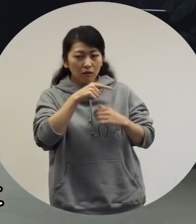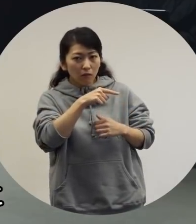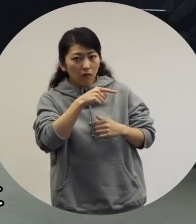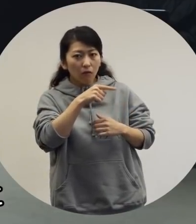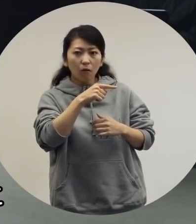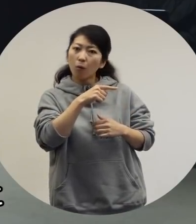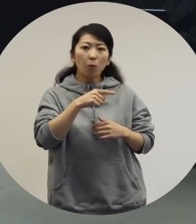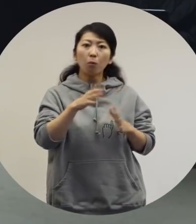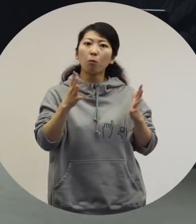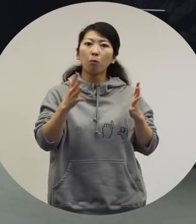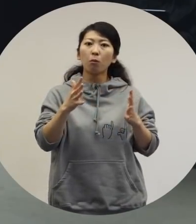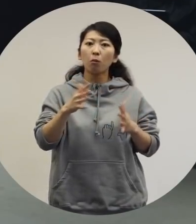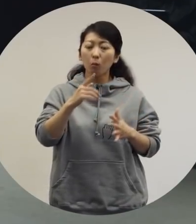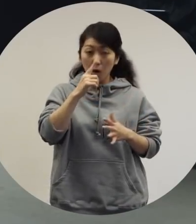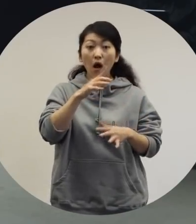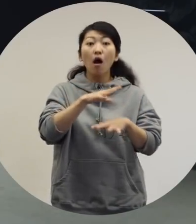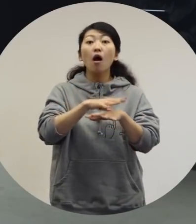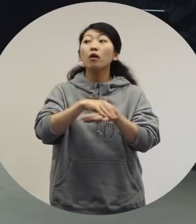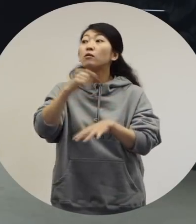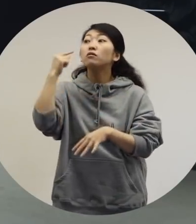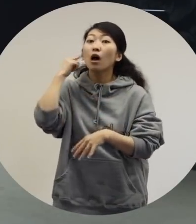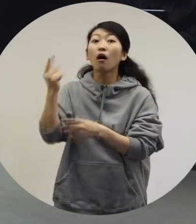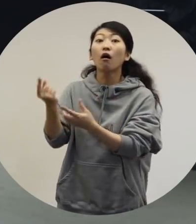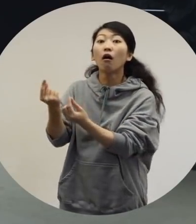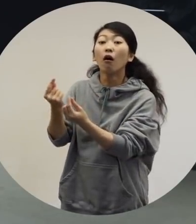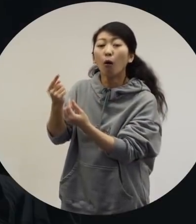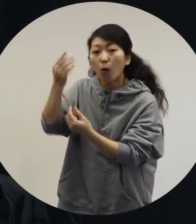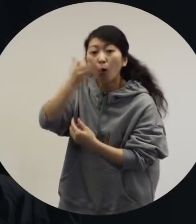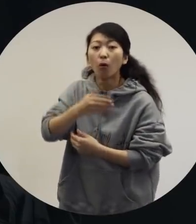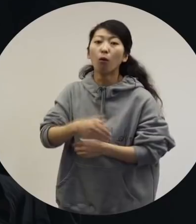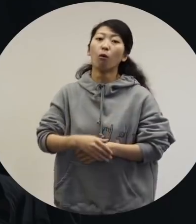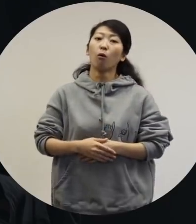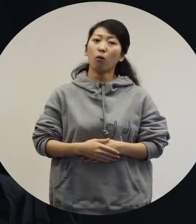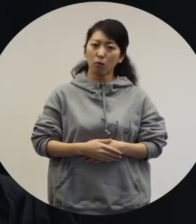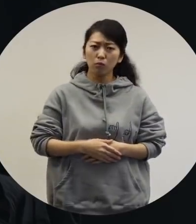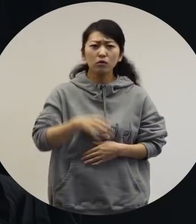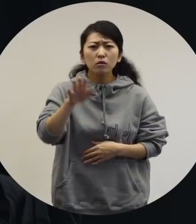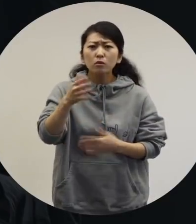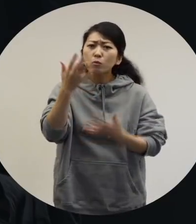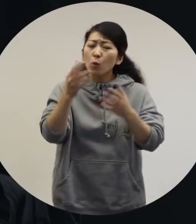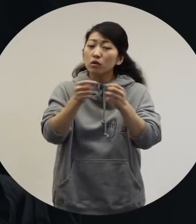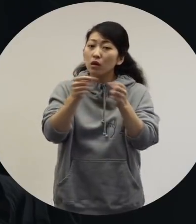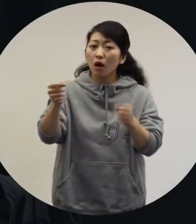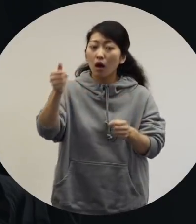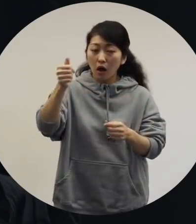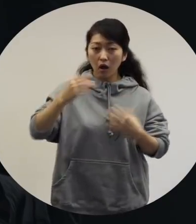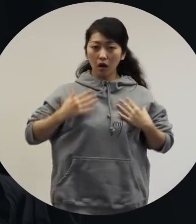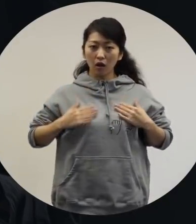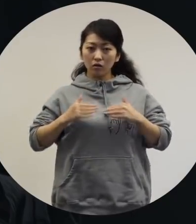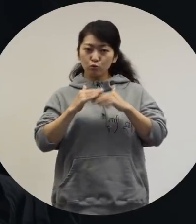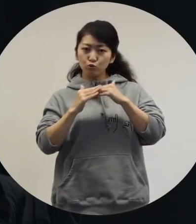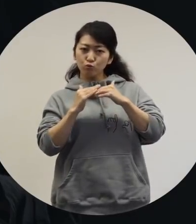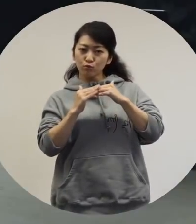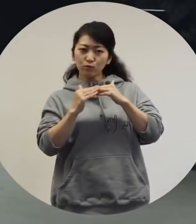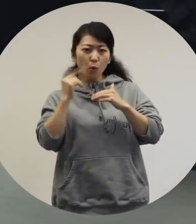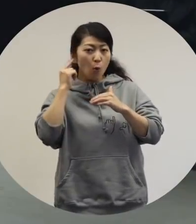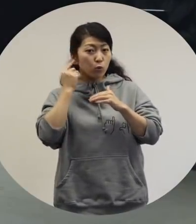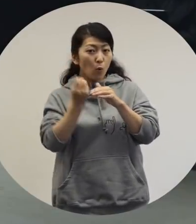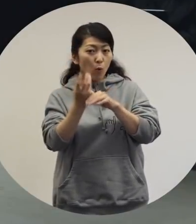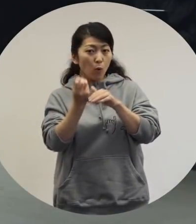ってないなって思ったし、 それちょっと今日初めて聞いて、へーって思いました。 面白いですね。 ちなみに森永さんは絹ずれの音と